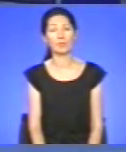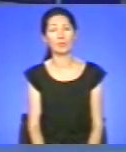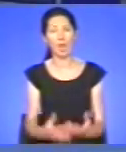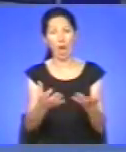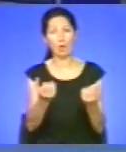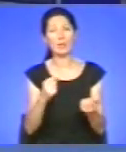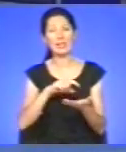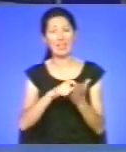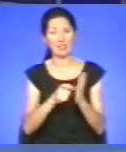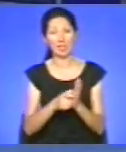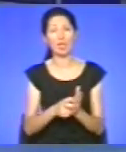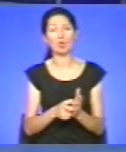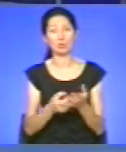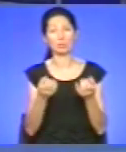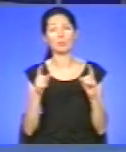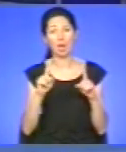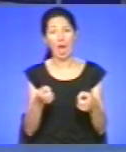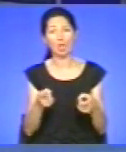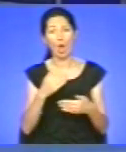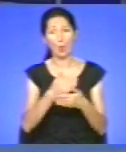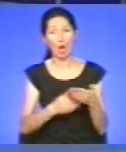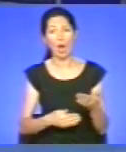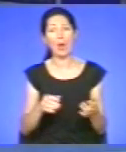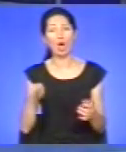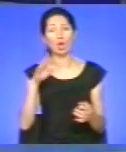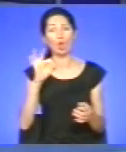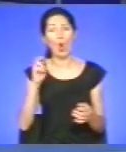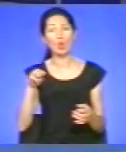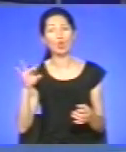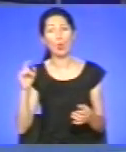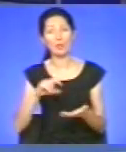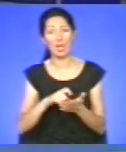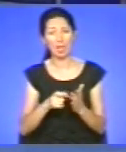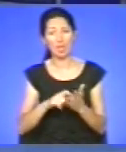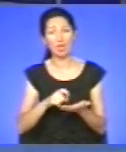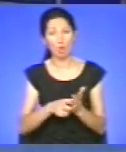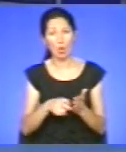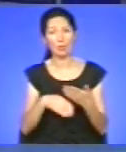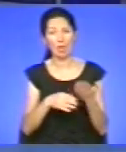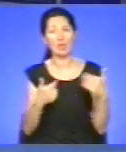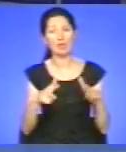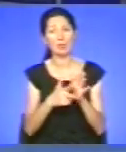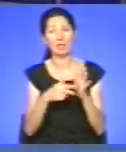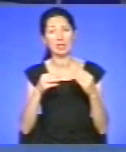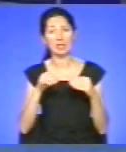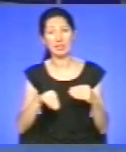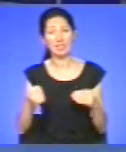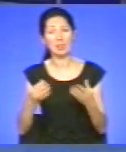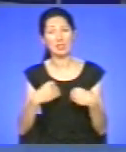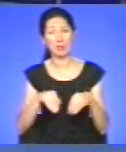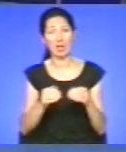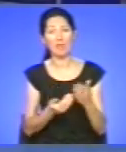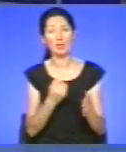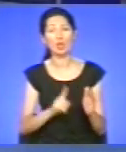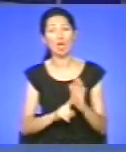Отримати квартиру цілком реально. Програма «Доступне житло» допомогла вже 8 тисячам родин. Від початку року підтримкою